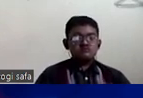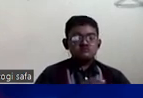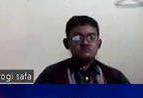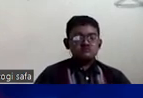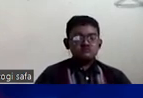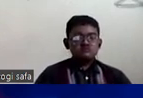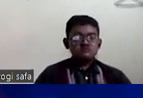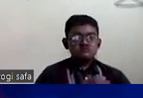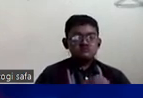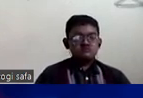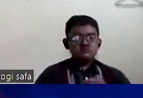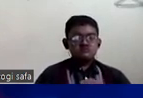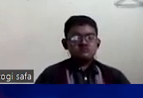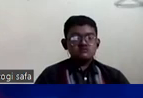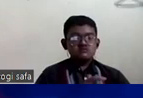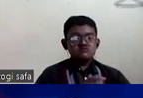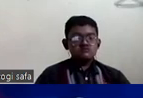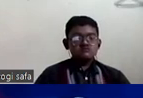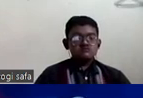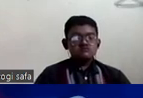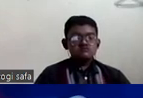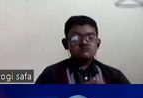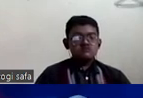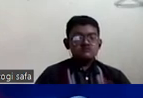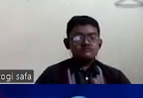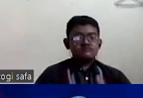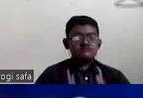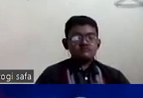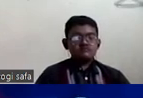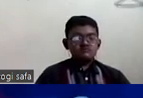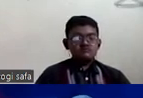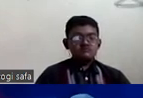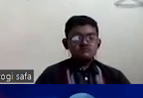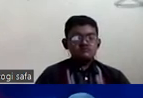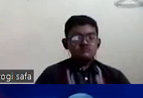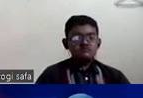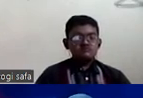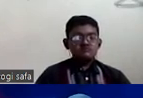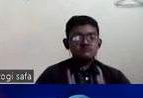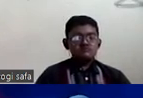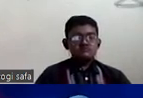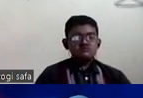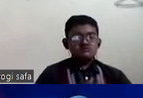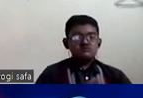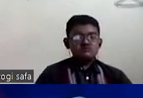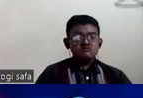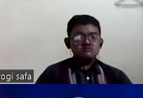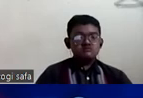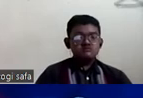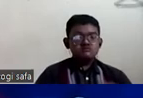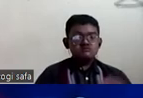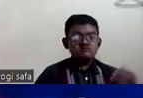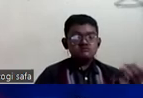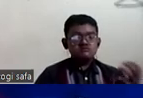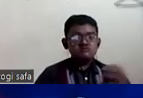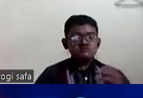berbasis open source bedanya mendeley dengan Deutero kalau yang utero tadi yang mendeley